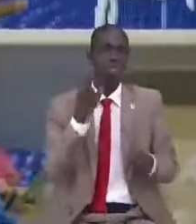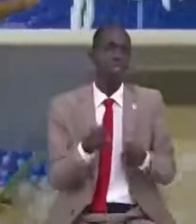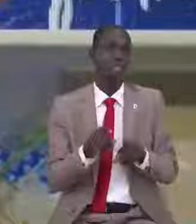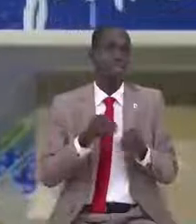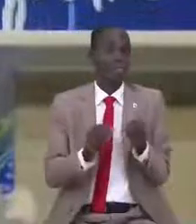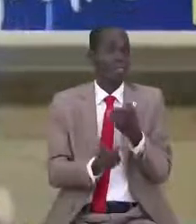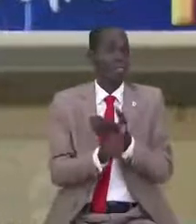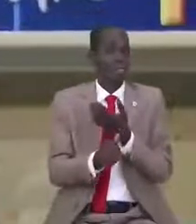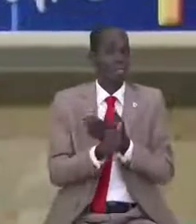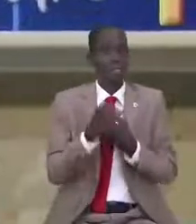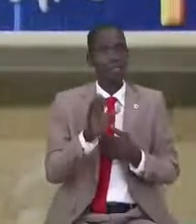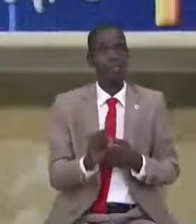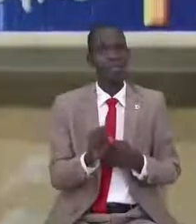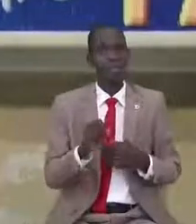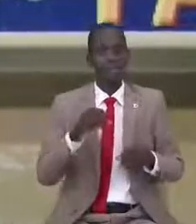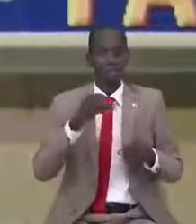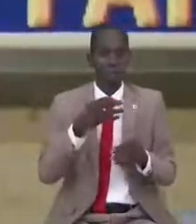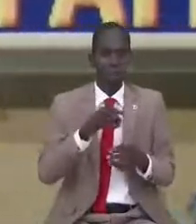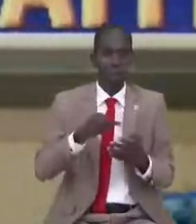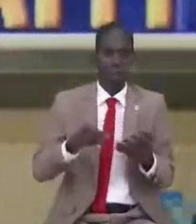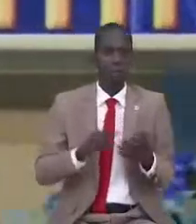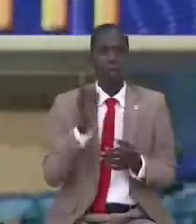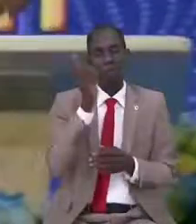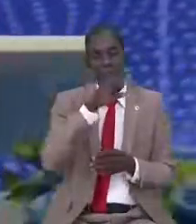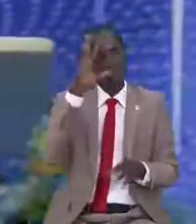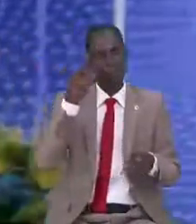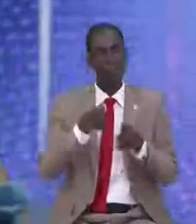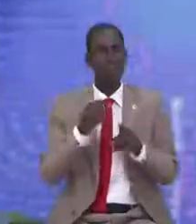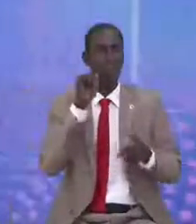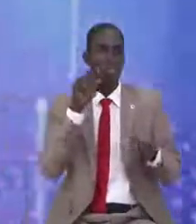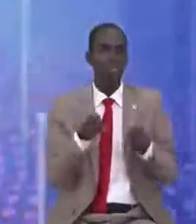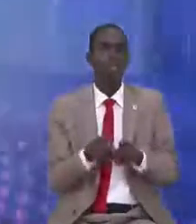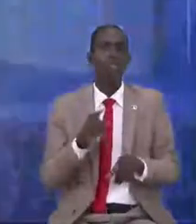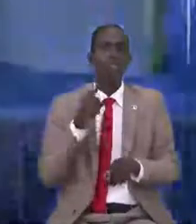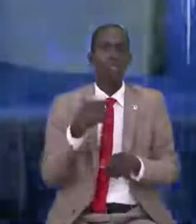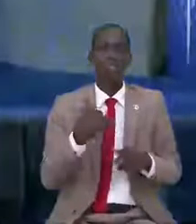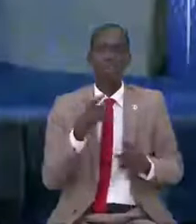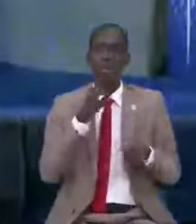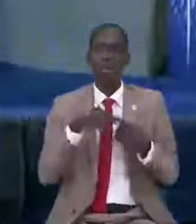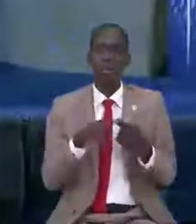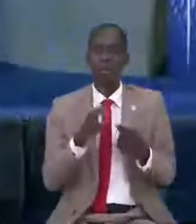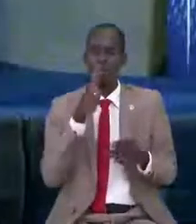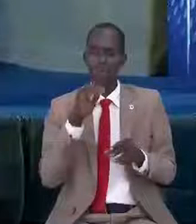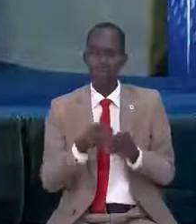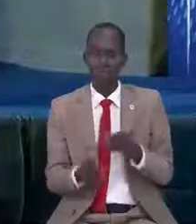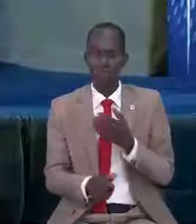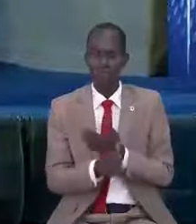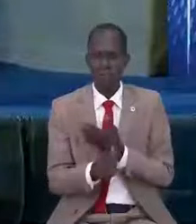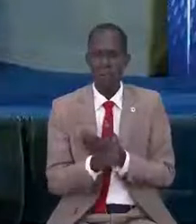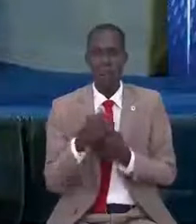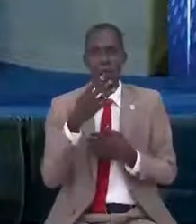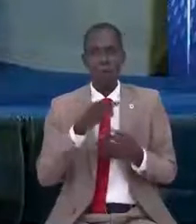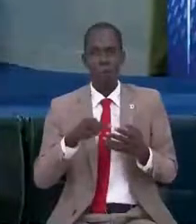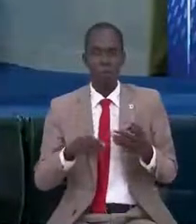en péril parmi les faux frères. Il a parlé d'être en péril parmi les